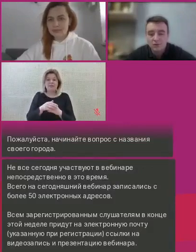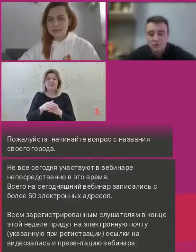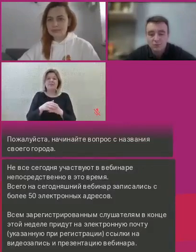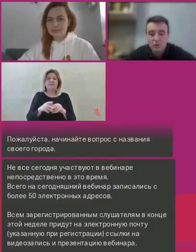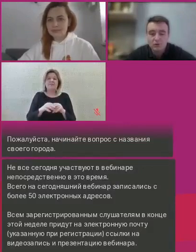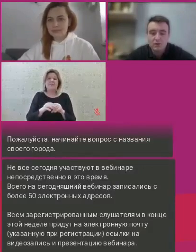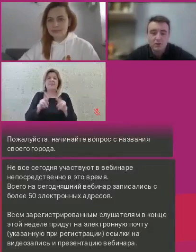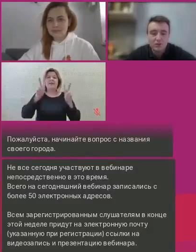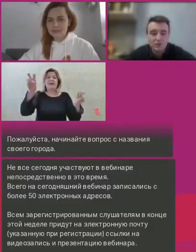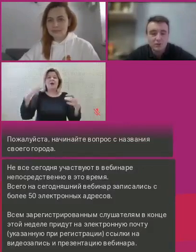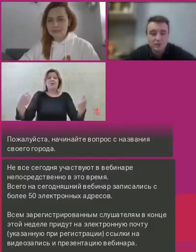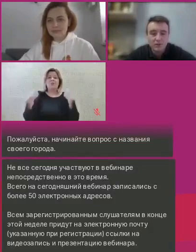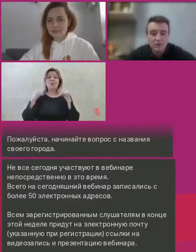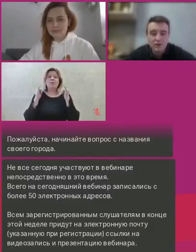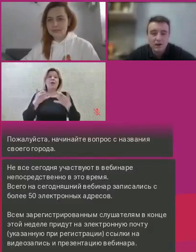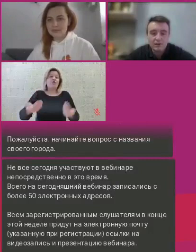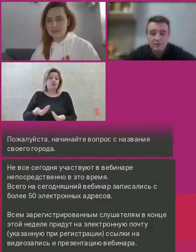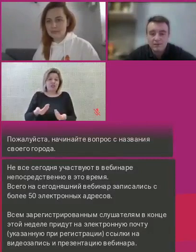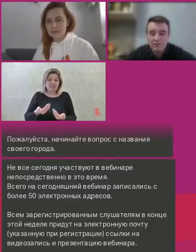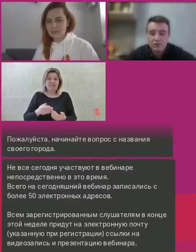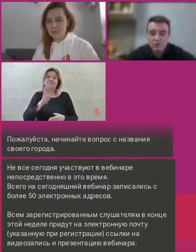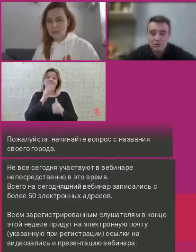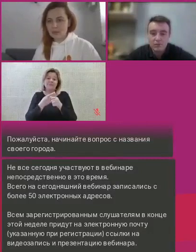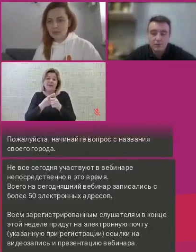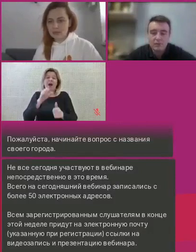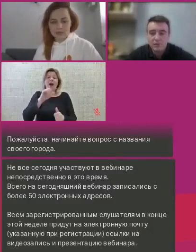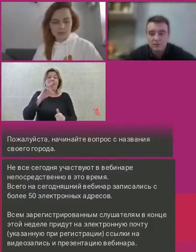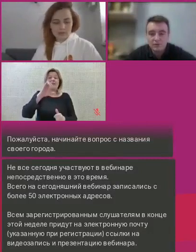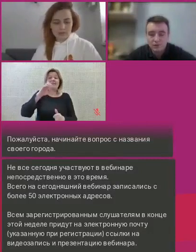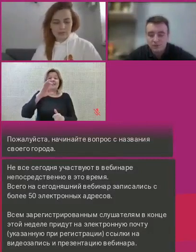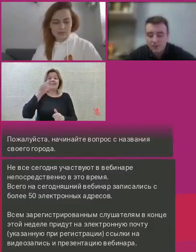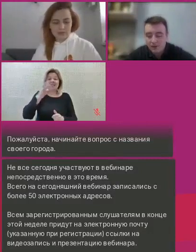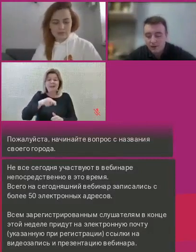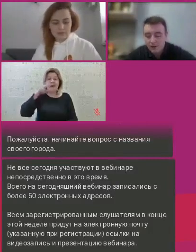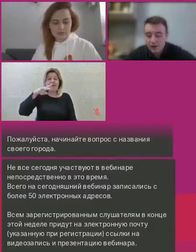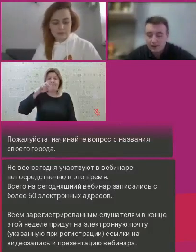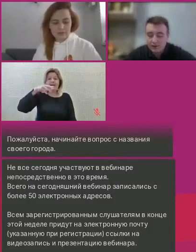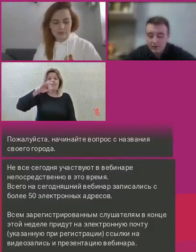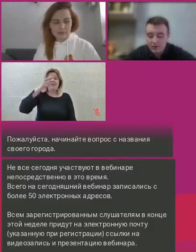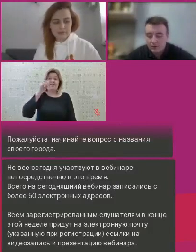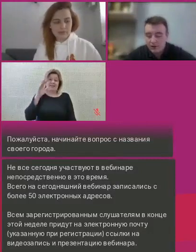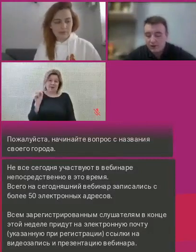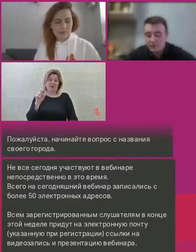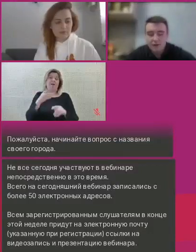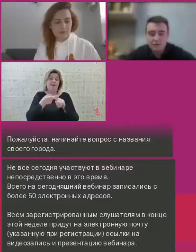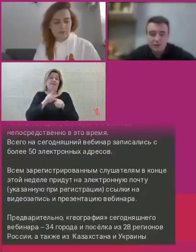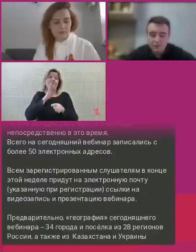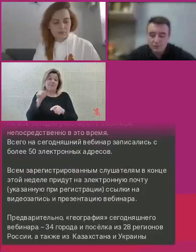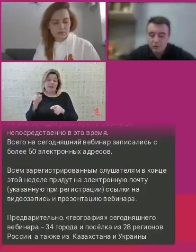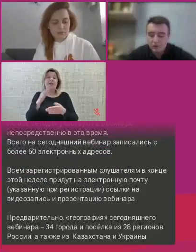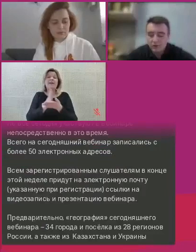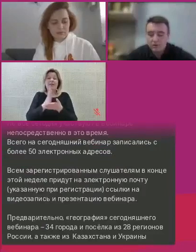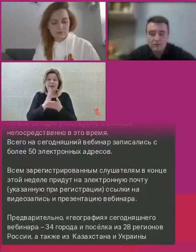инвалидностью «Спорт для жизни» Анастасию Плетминцеву. Она также является